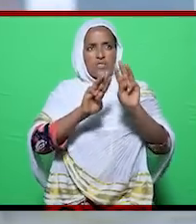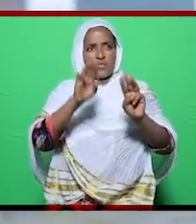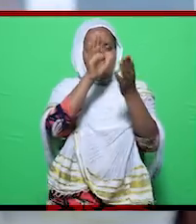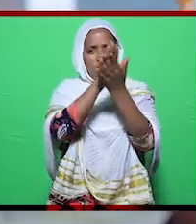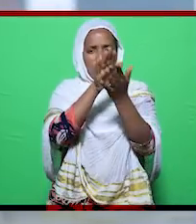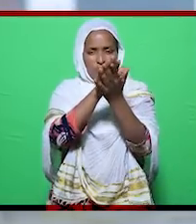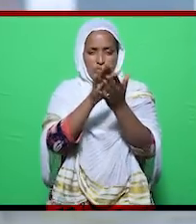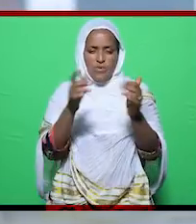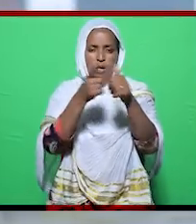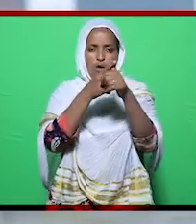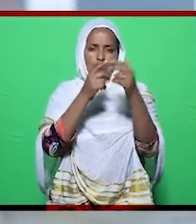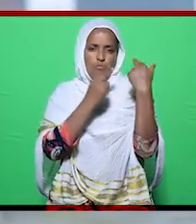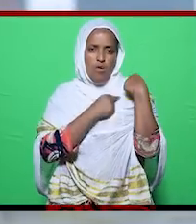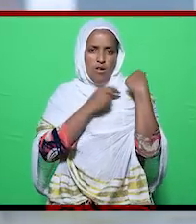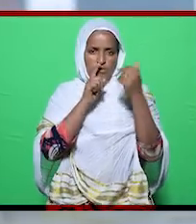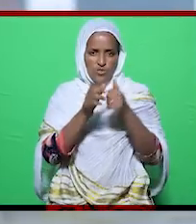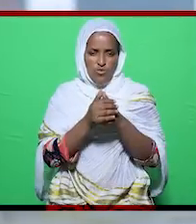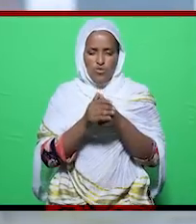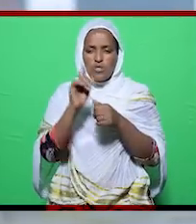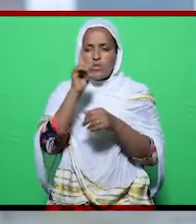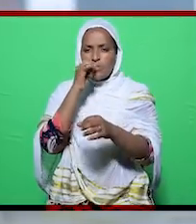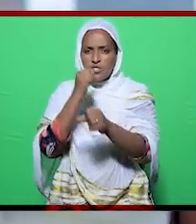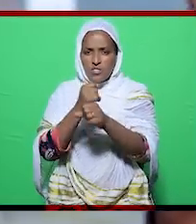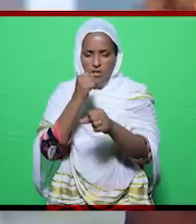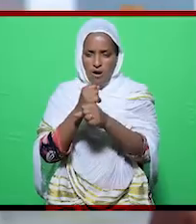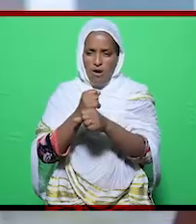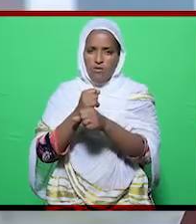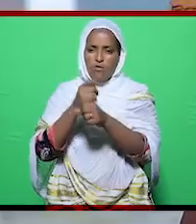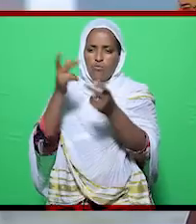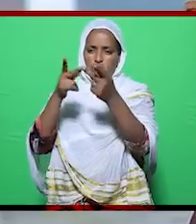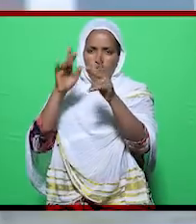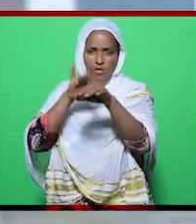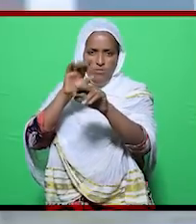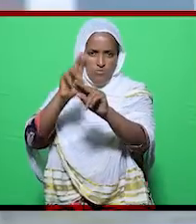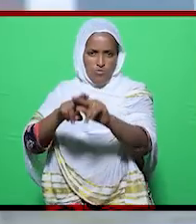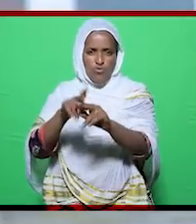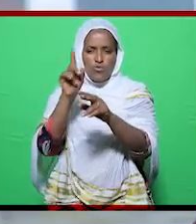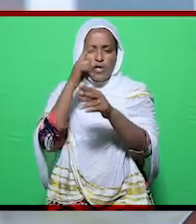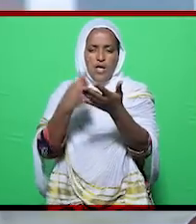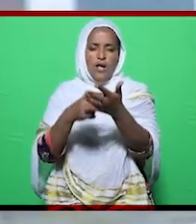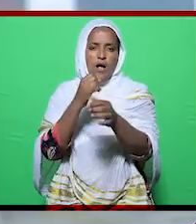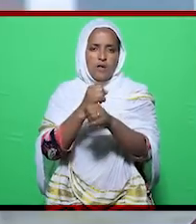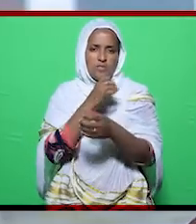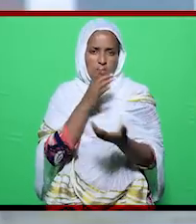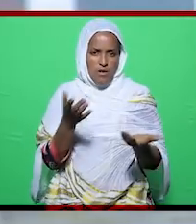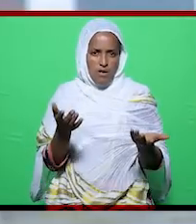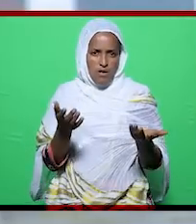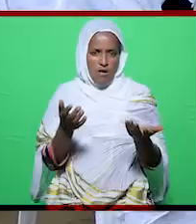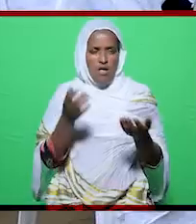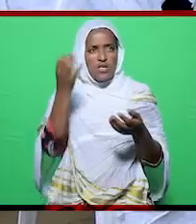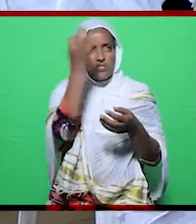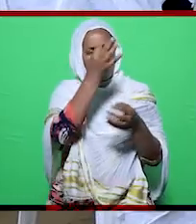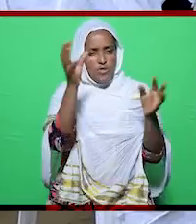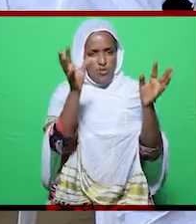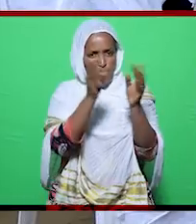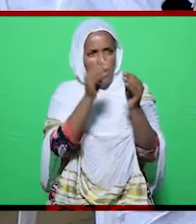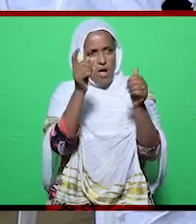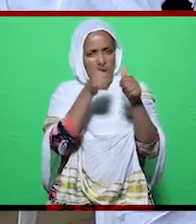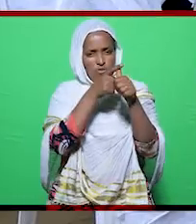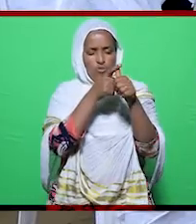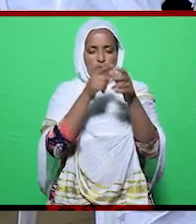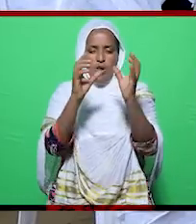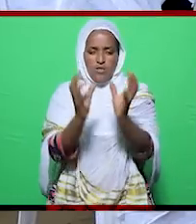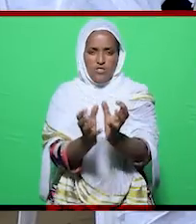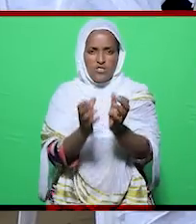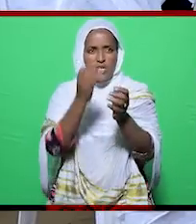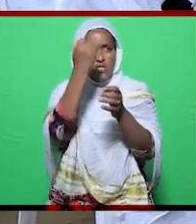እነዛ አወጋገድ መንገድ አላቸው። እንደው ባለቤት ቢኖር አሁን እዚህ ውስጥ ስቴክሆልደሮቹ ሰንበት ትምህርት ቤት አንዱ ባለቤት